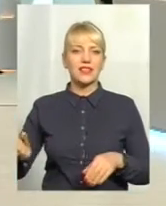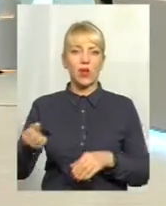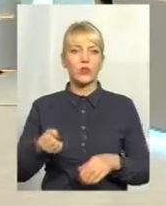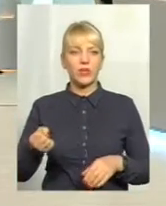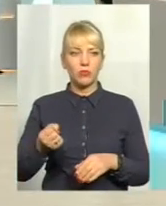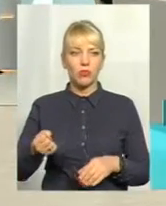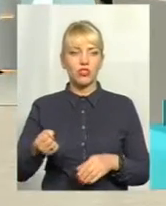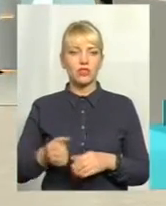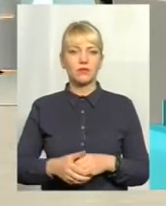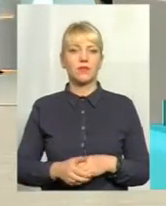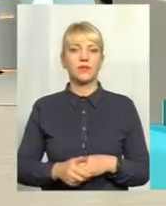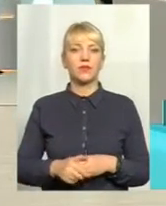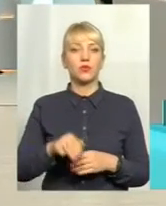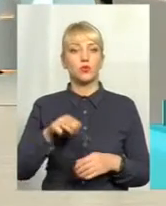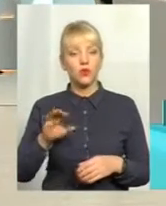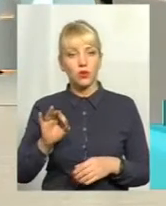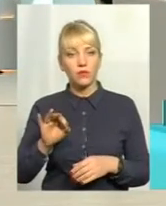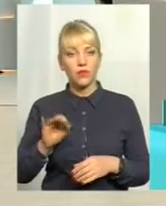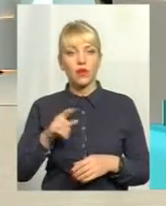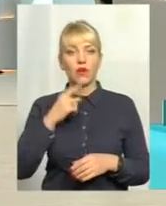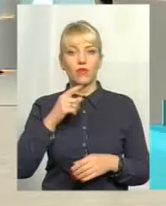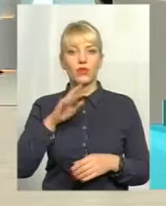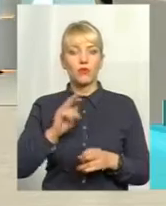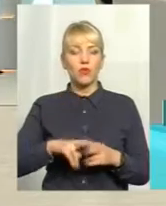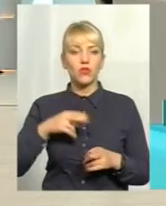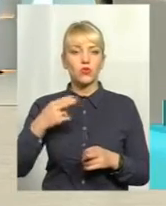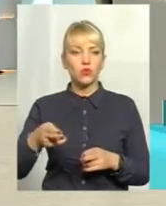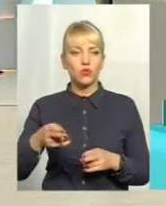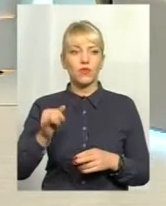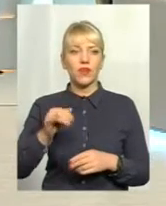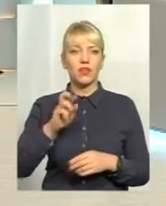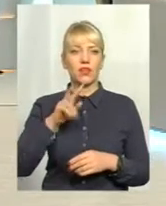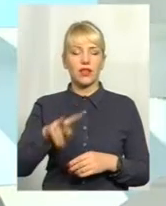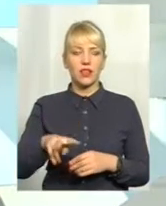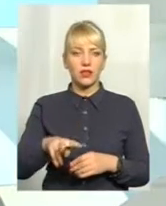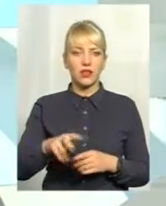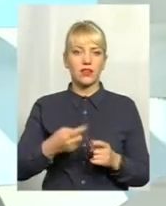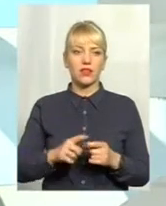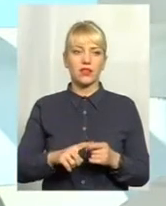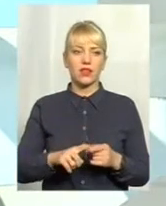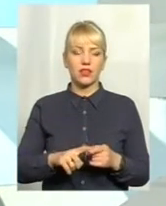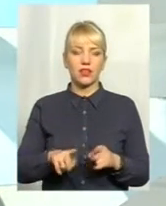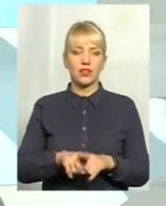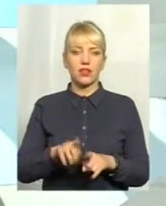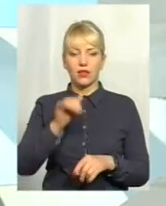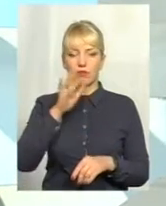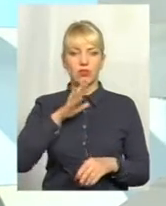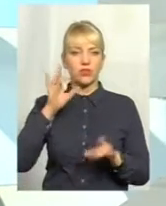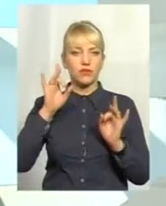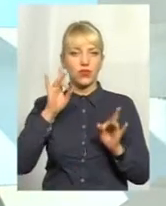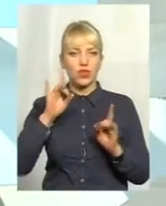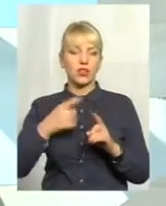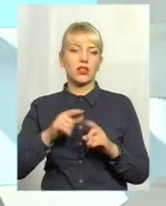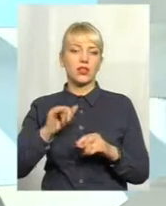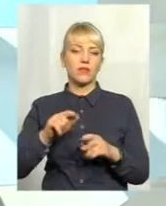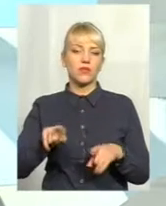отримувача, то говорити про відшкодування саме лікарняних, ну, так воно не може звучати. В даному випадку